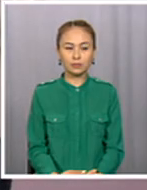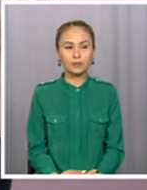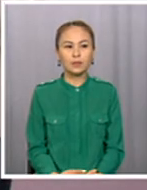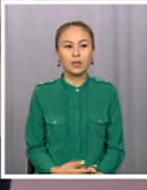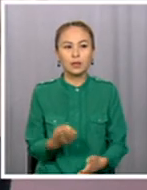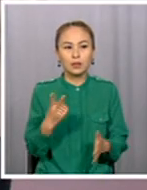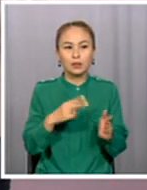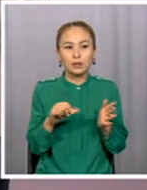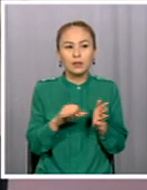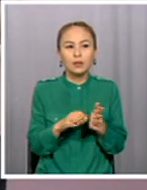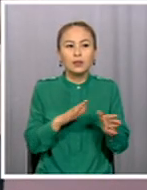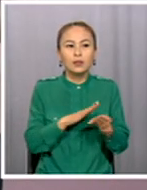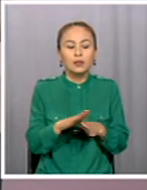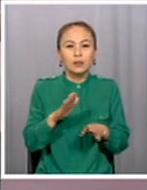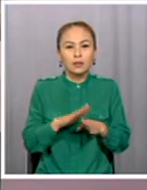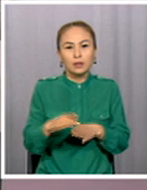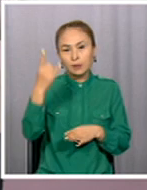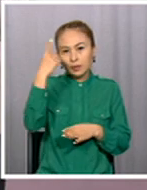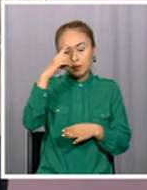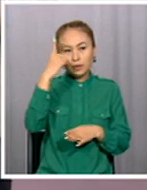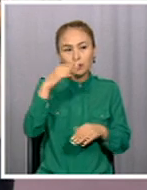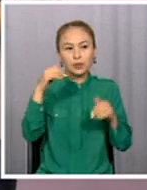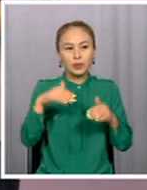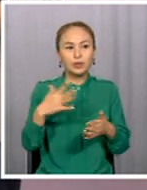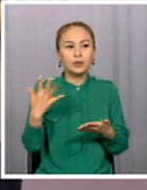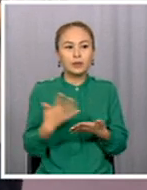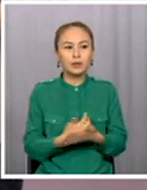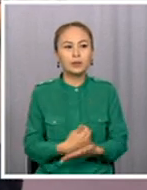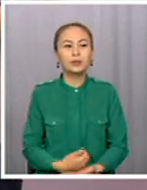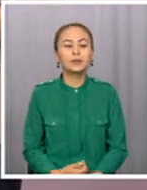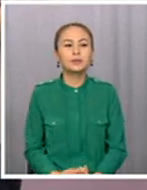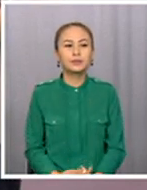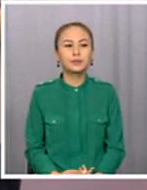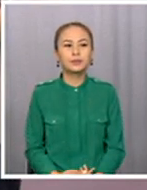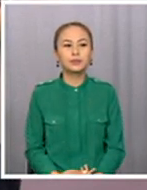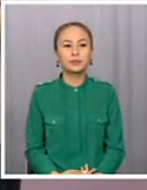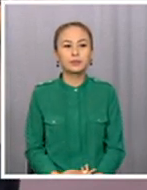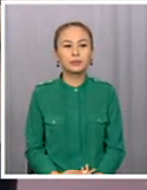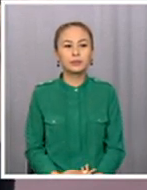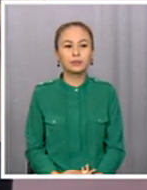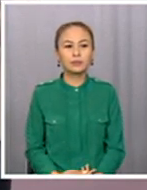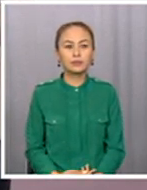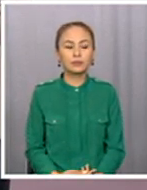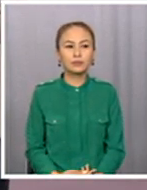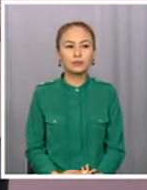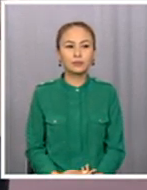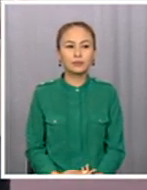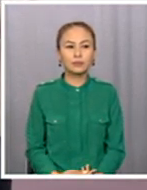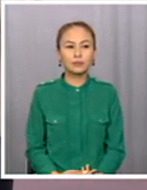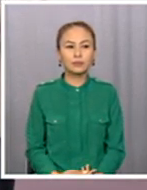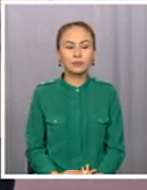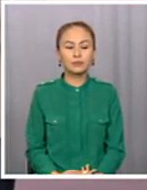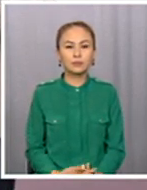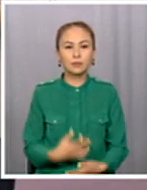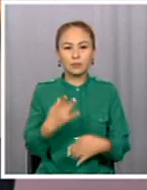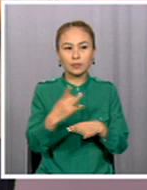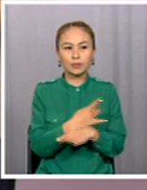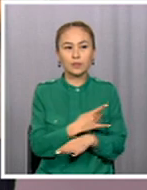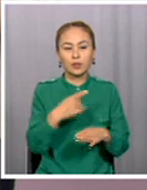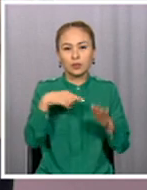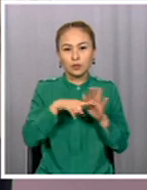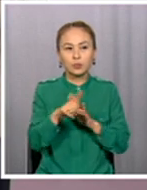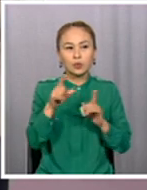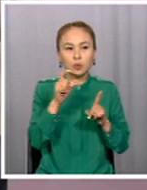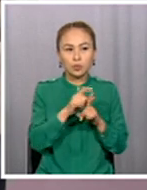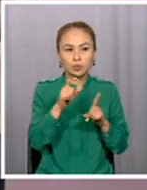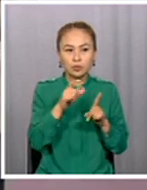жаттығу. Жұмбақтың шешуін табыңдар. Қана жұмбақты бірге оқиымыз. Алғашқы түбір